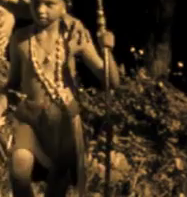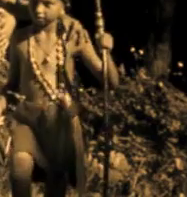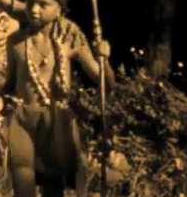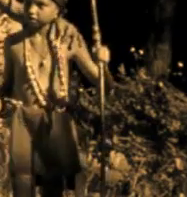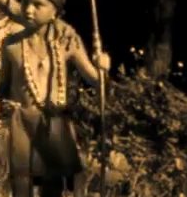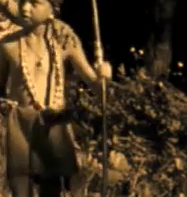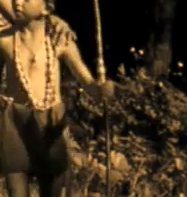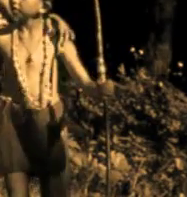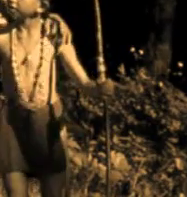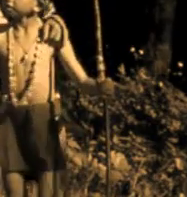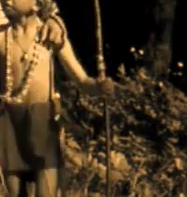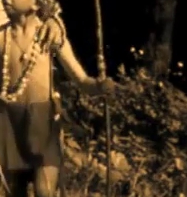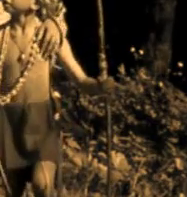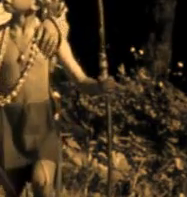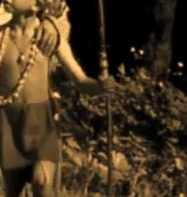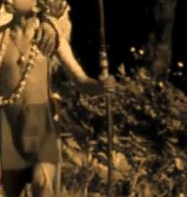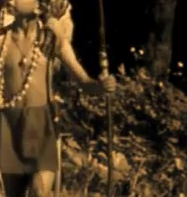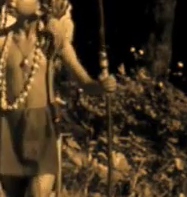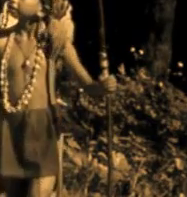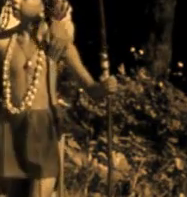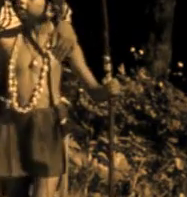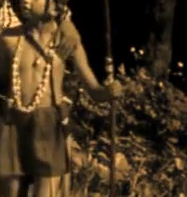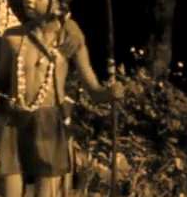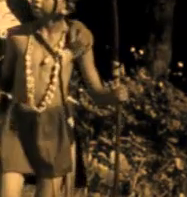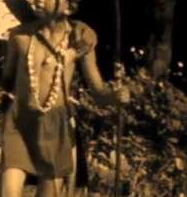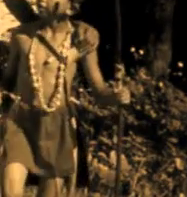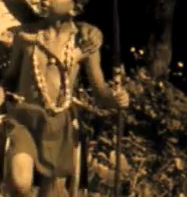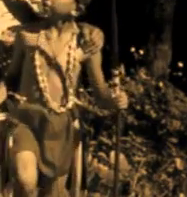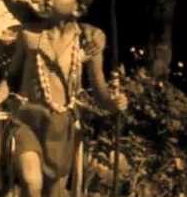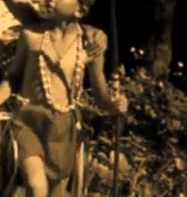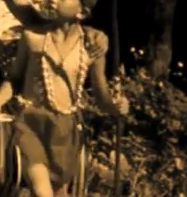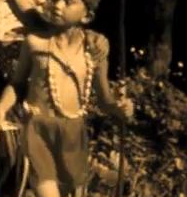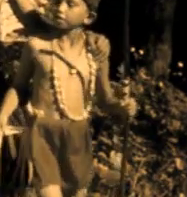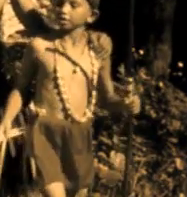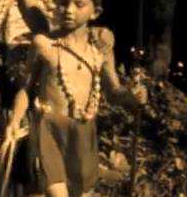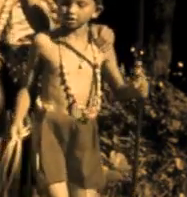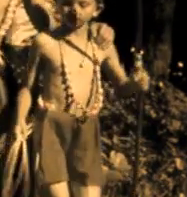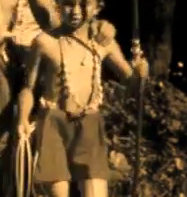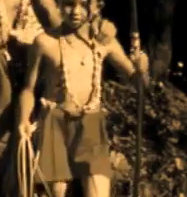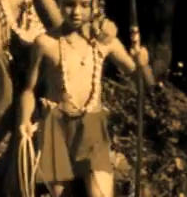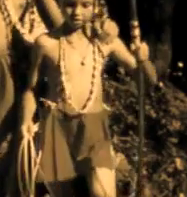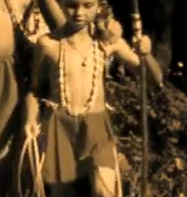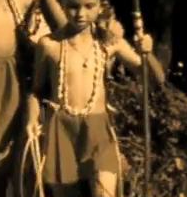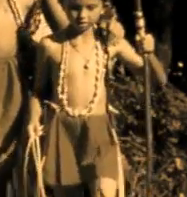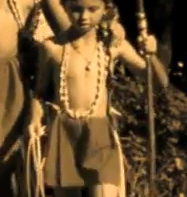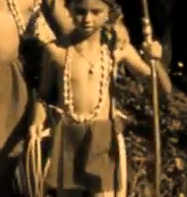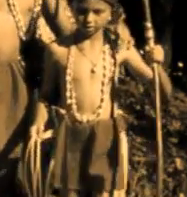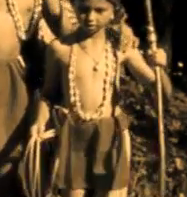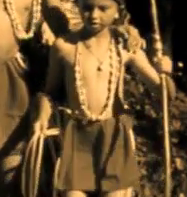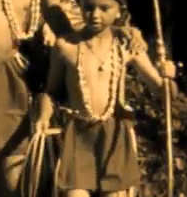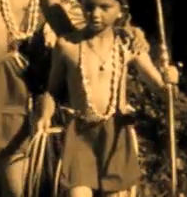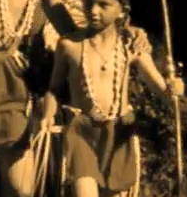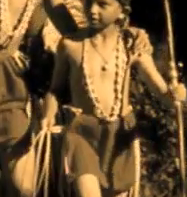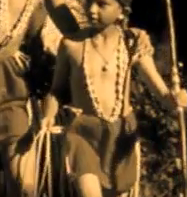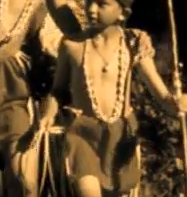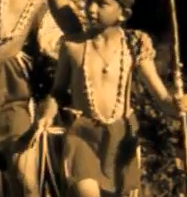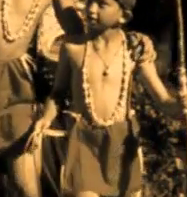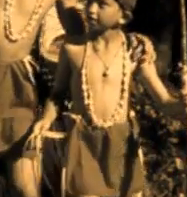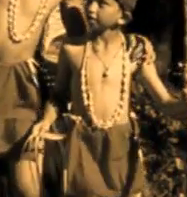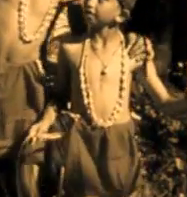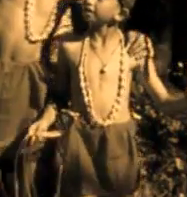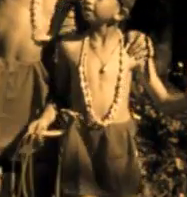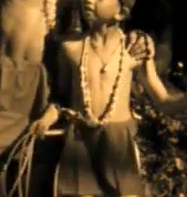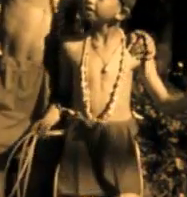tumbuko orilala. Ozi duhi imam mamaila. Haji